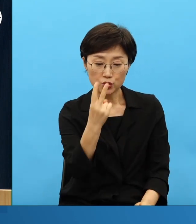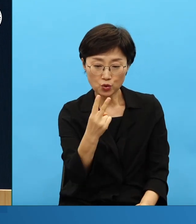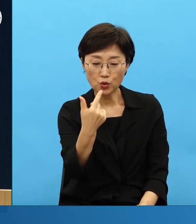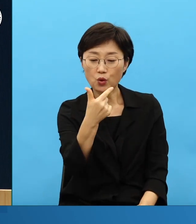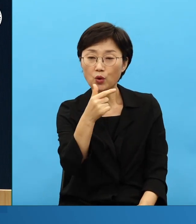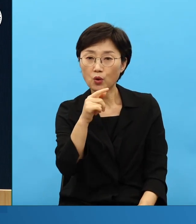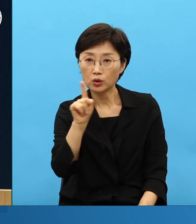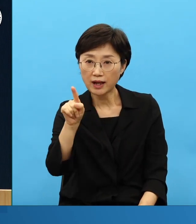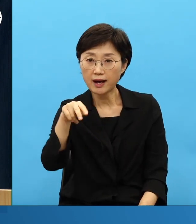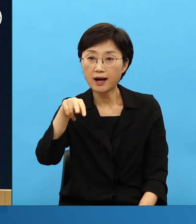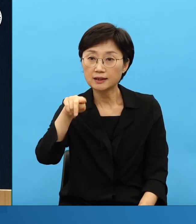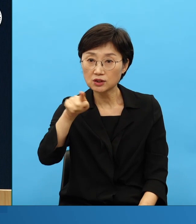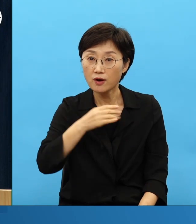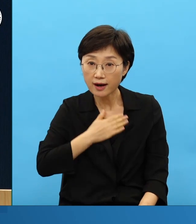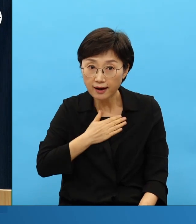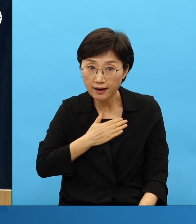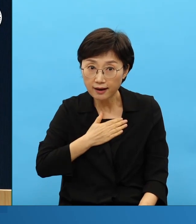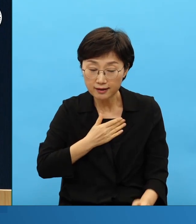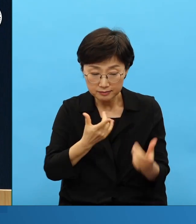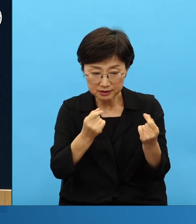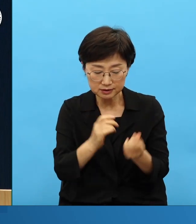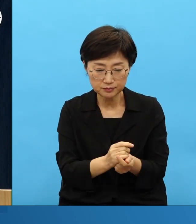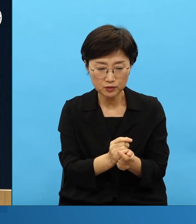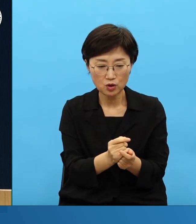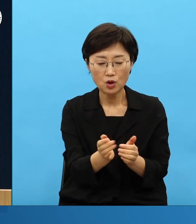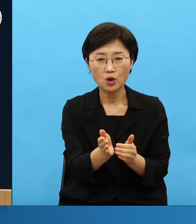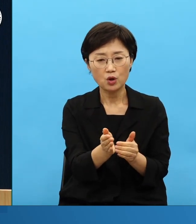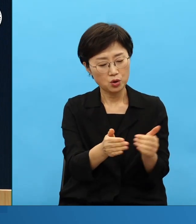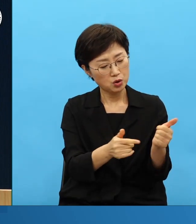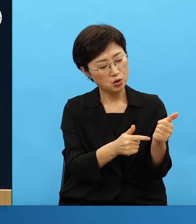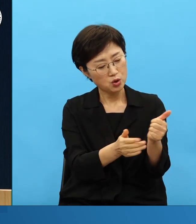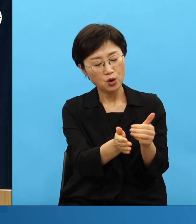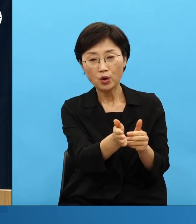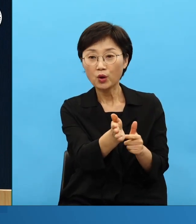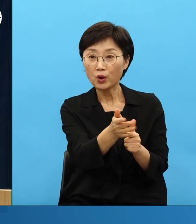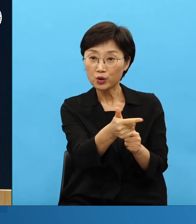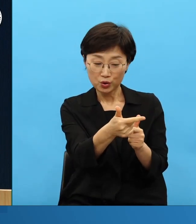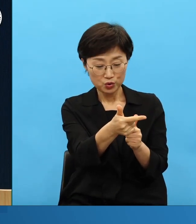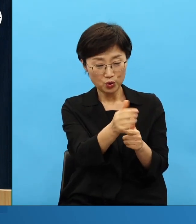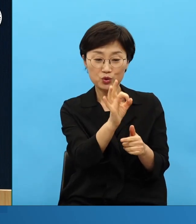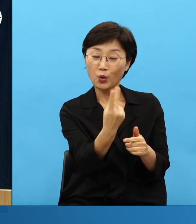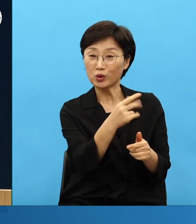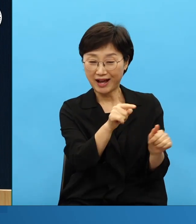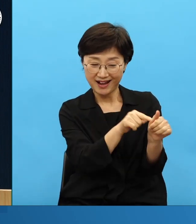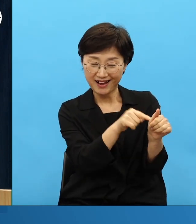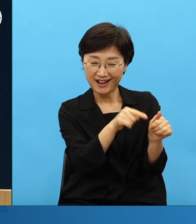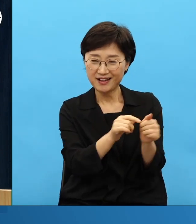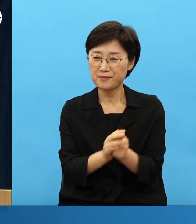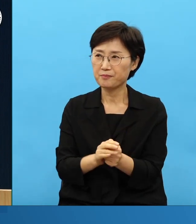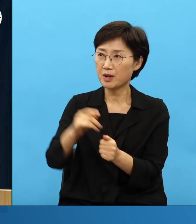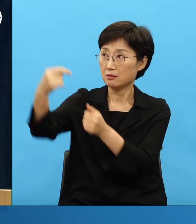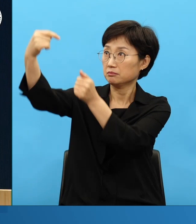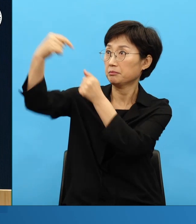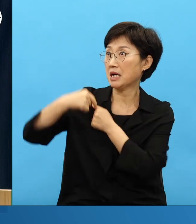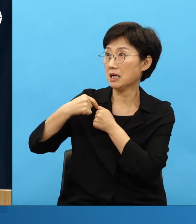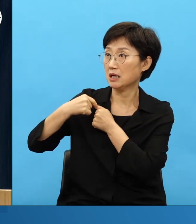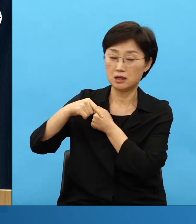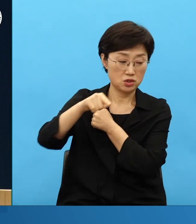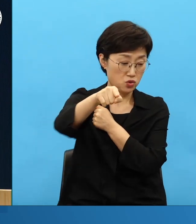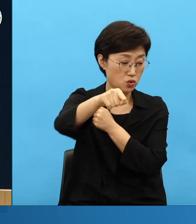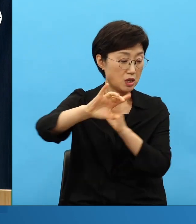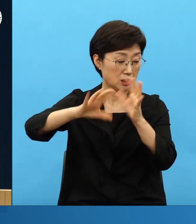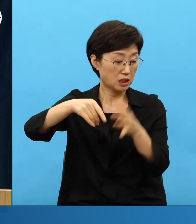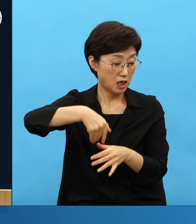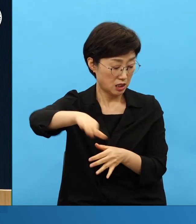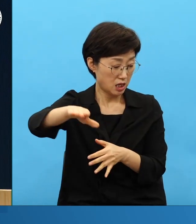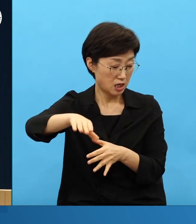Jonah. 니느웨에 가서 복음 전해라. God commanded him to go to Nineveh to share the 빨리 망하기 gospel. 전에 전하라 하니까 왜 내가 니느웨로